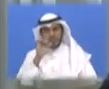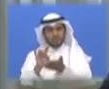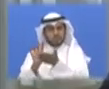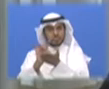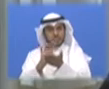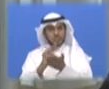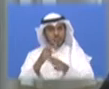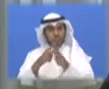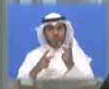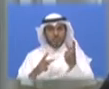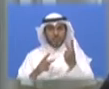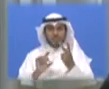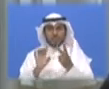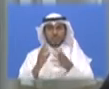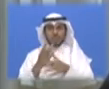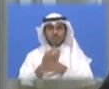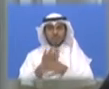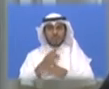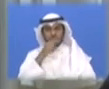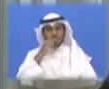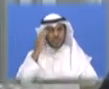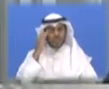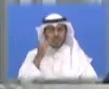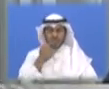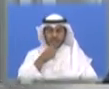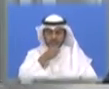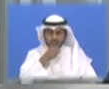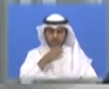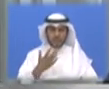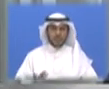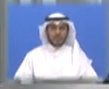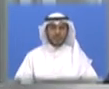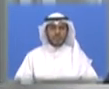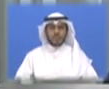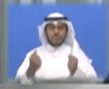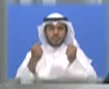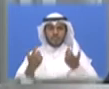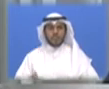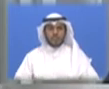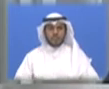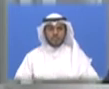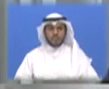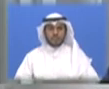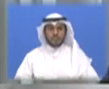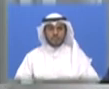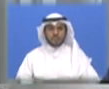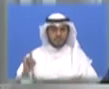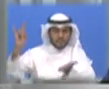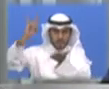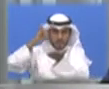من الكويتيين، وكان من ضمنهم سيدة كبيرة بالعمر، وصلت إلى الأراضي البريطانية بغرض العلاج، بينما